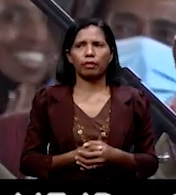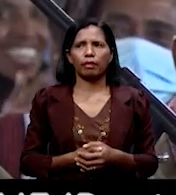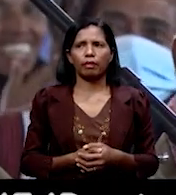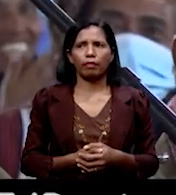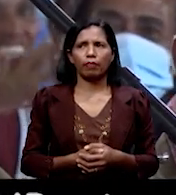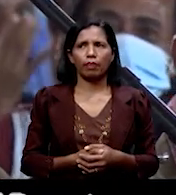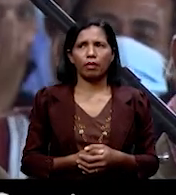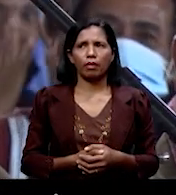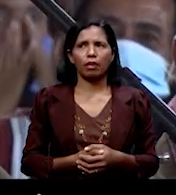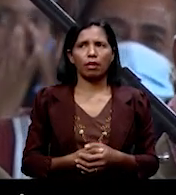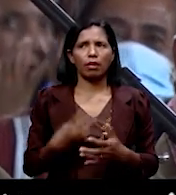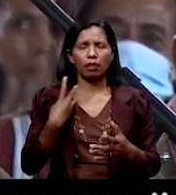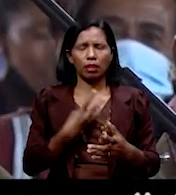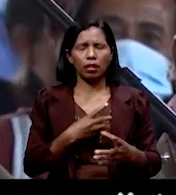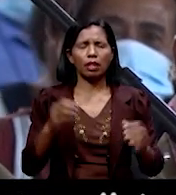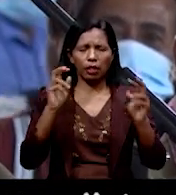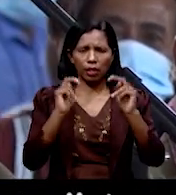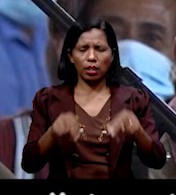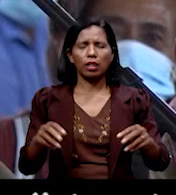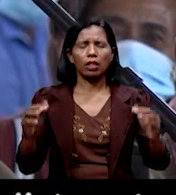Idane mo kita soru malu, diawo.